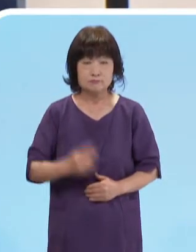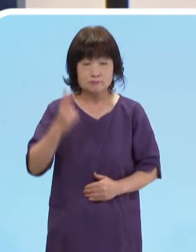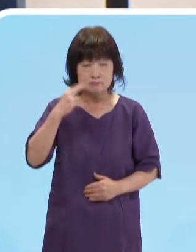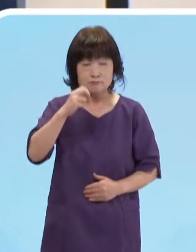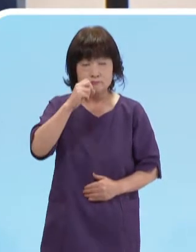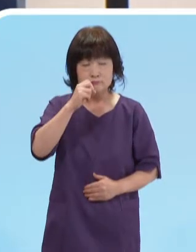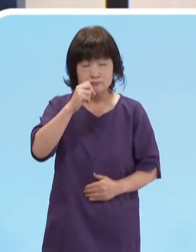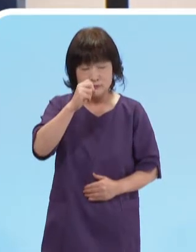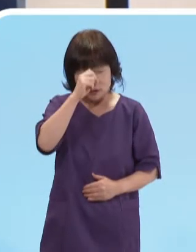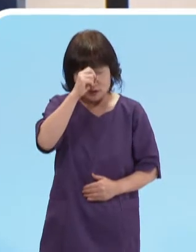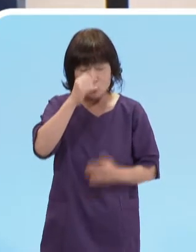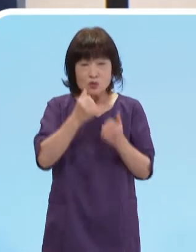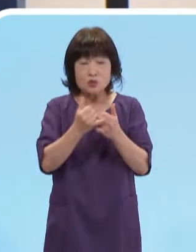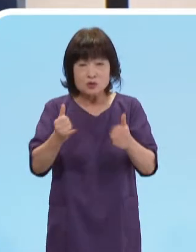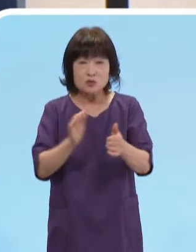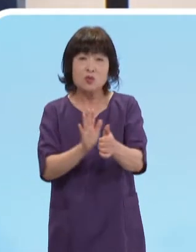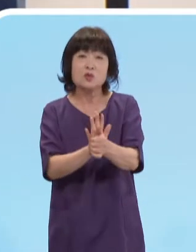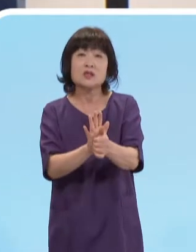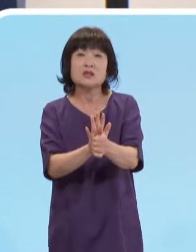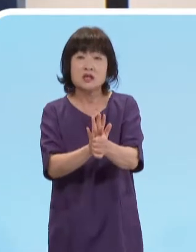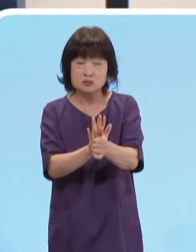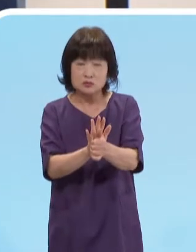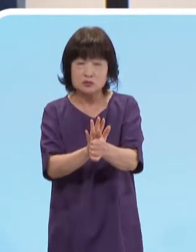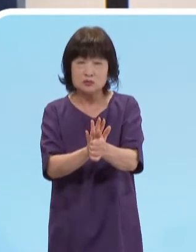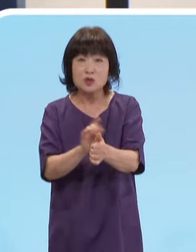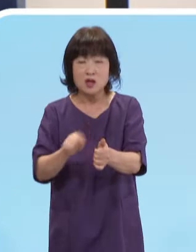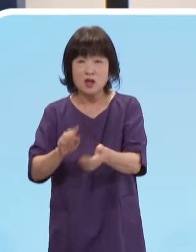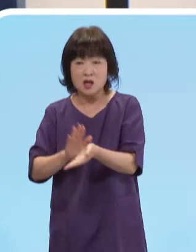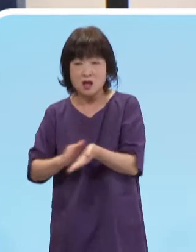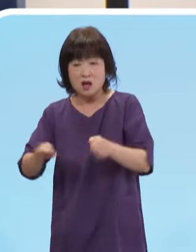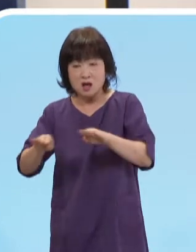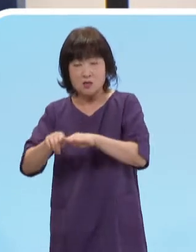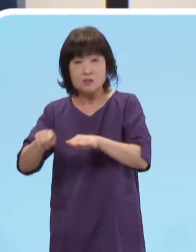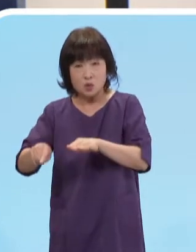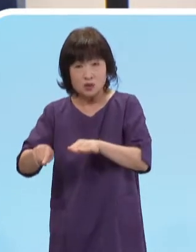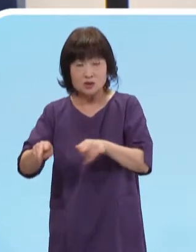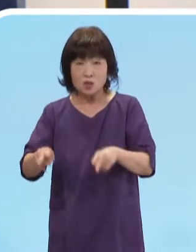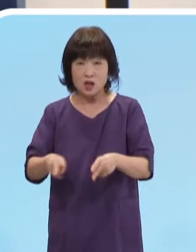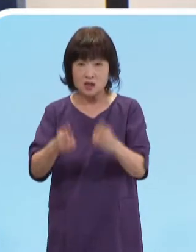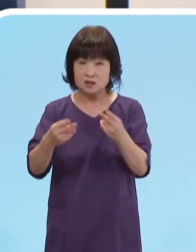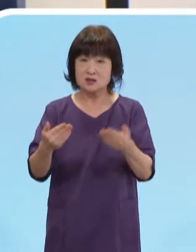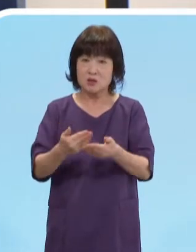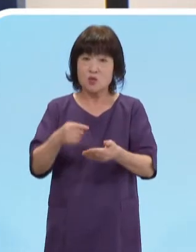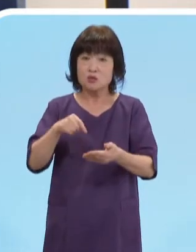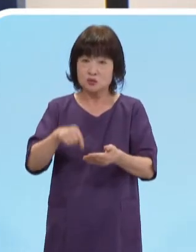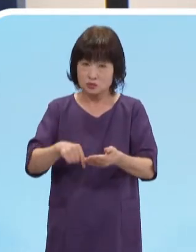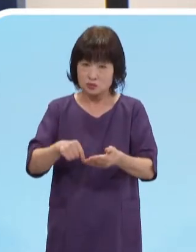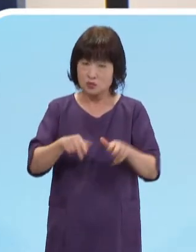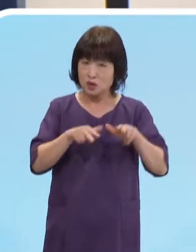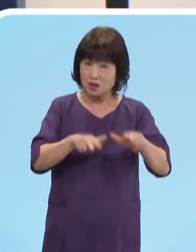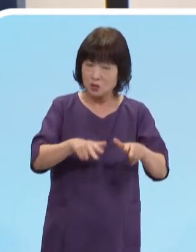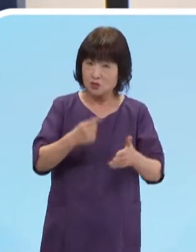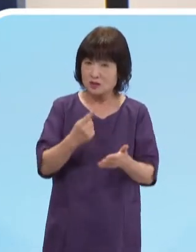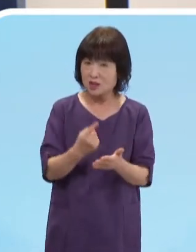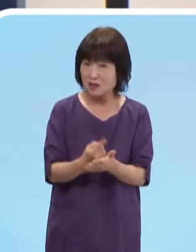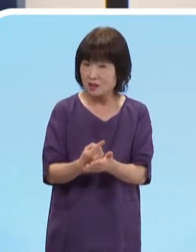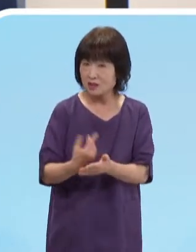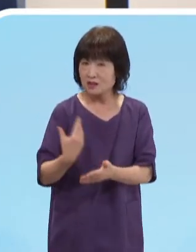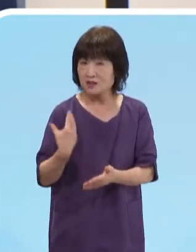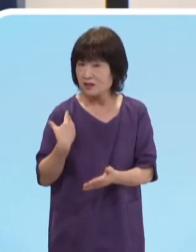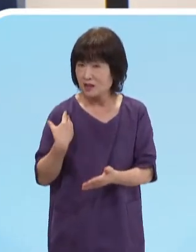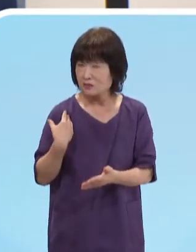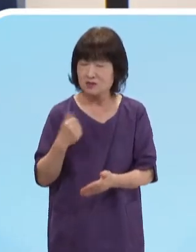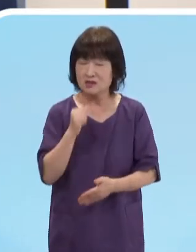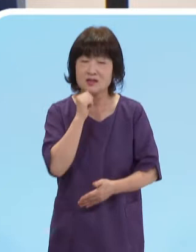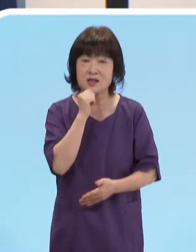認知症の方を支えるのに、病院とか専門職、行政だけでは不